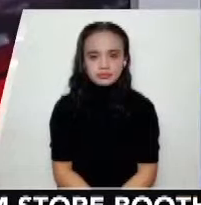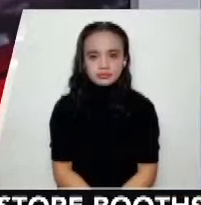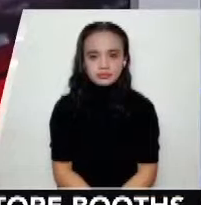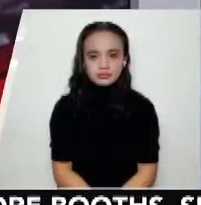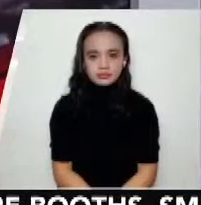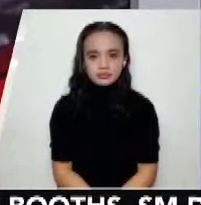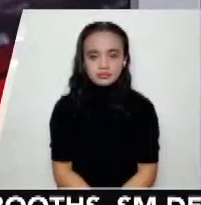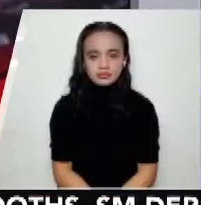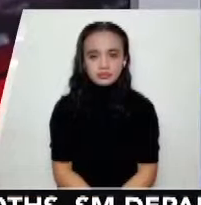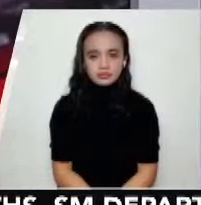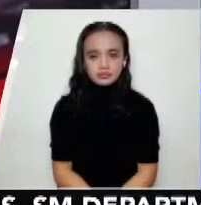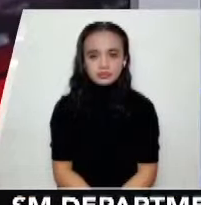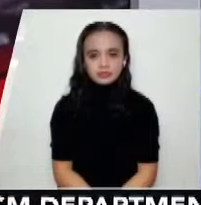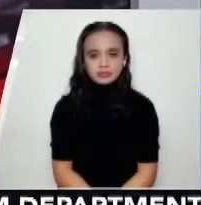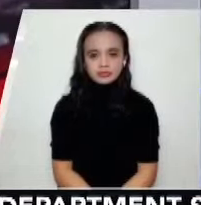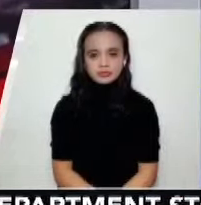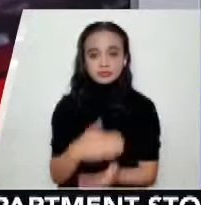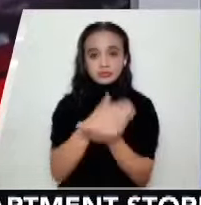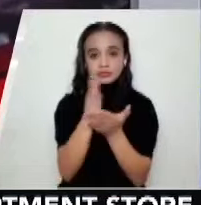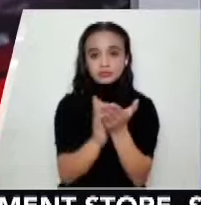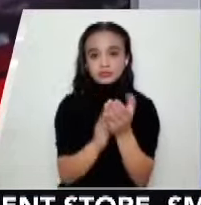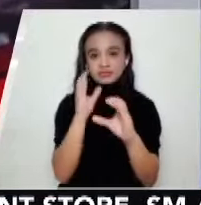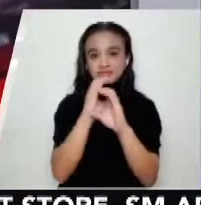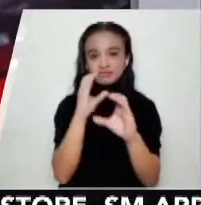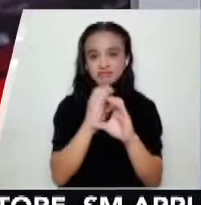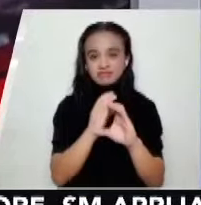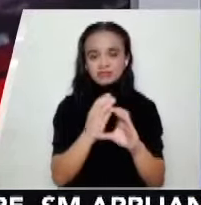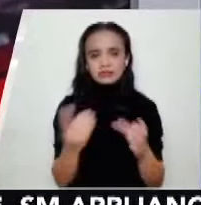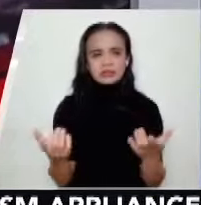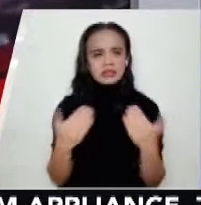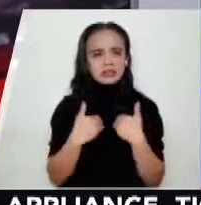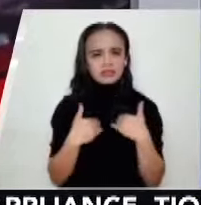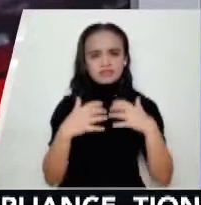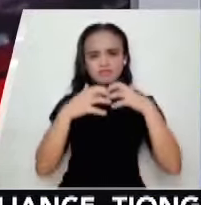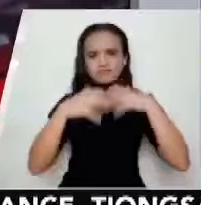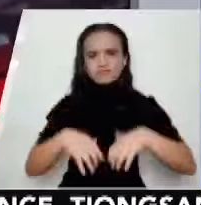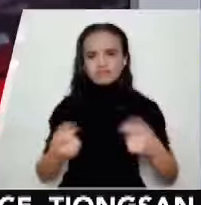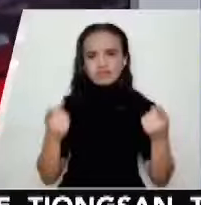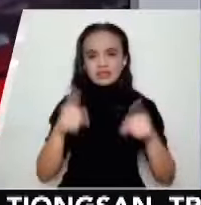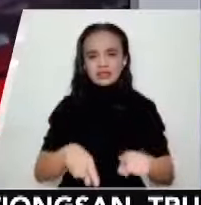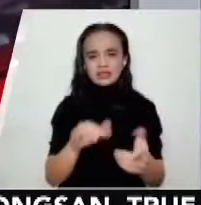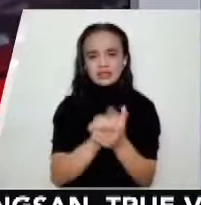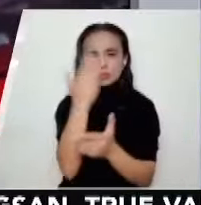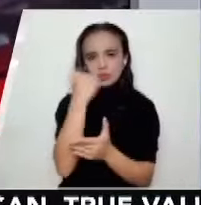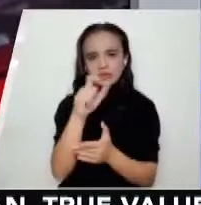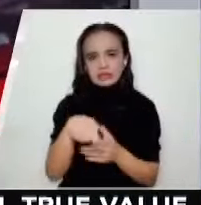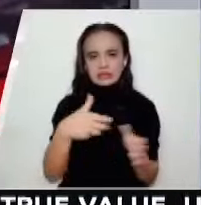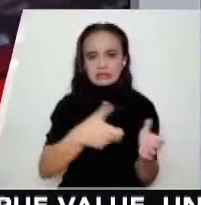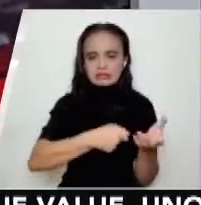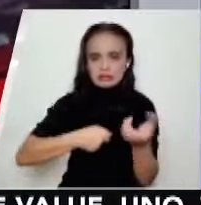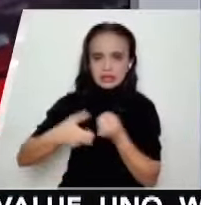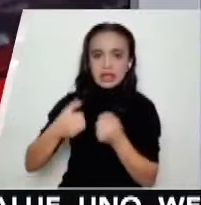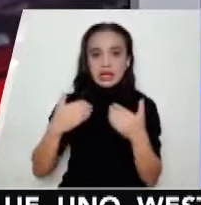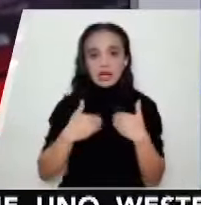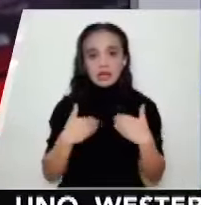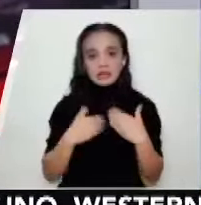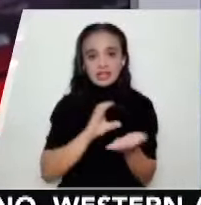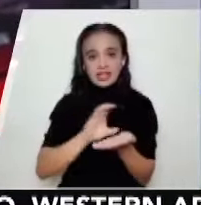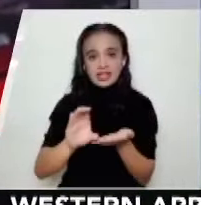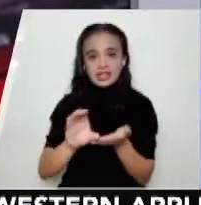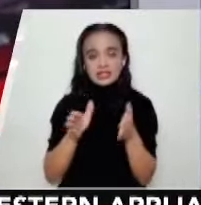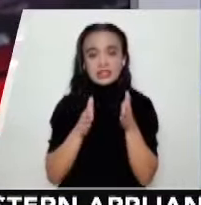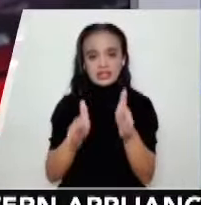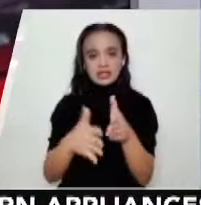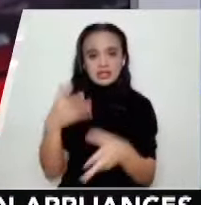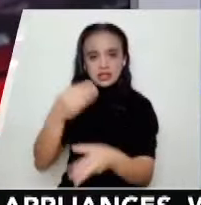Nasira naman ang ilang sasakyan sa North Luzon Expressway kaya kailangan batakin. Nagdagdag na rin ang mga cash lane kasabay ng pagdami ng dumaraang